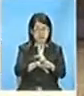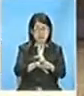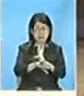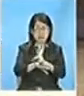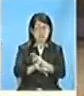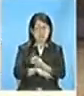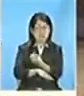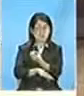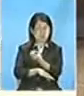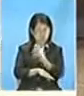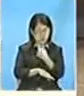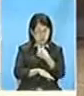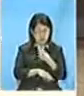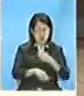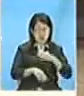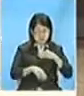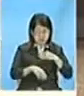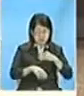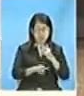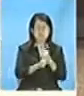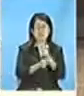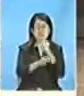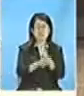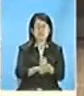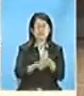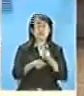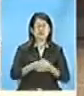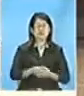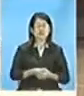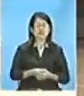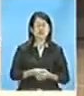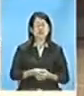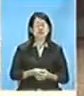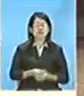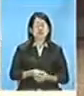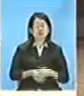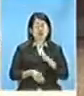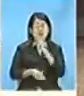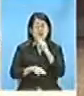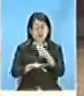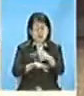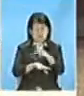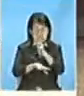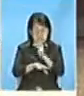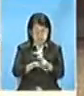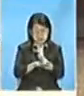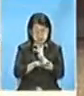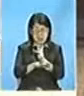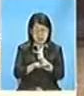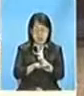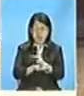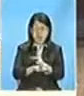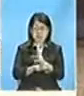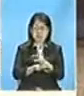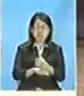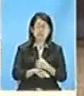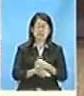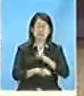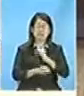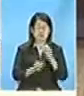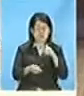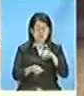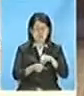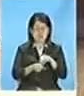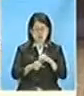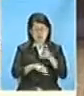มายให้กระทำการนะครับเมื่อท่านประธานวุฒิสภาต้องทำหน้าที่ในที่ประชุ